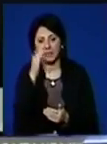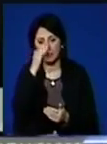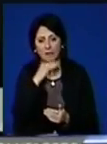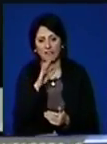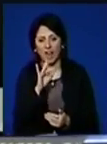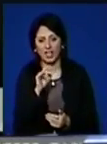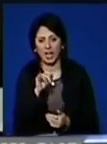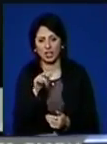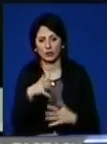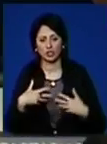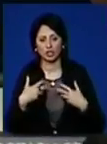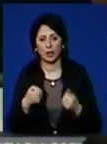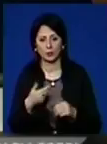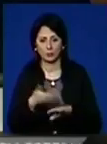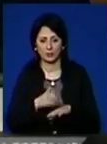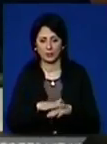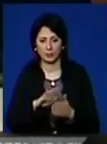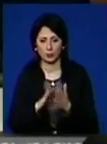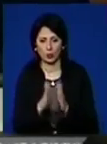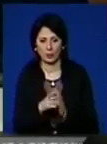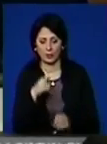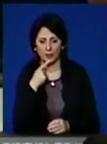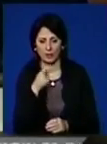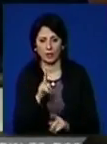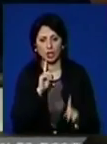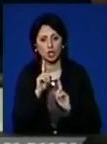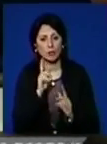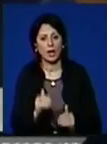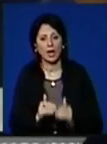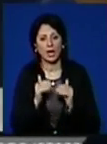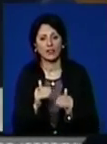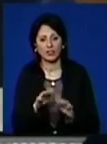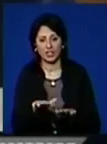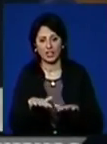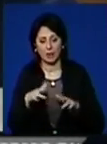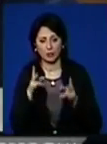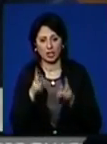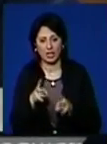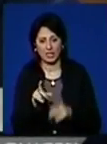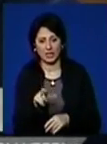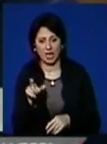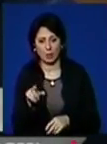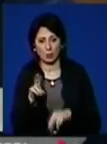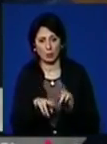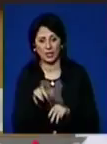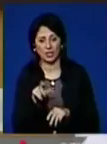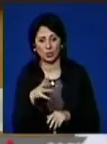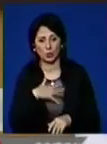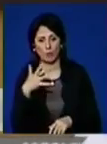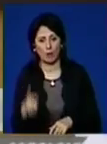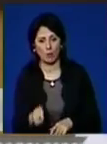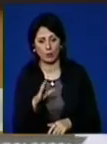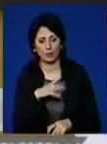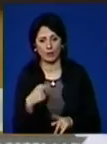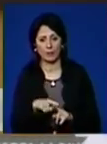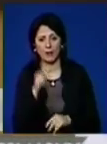მამის ვახტანგ რჩეულიშვილის ჯანმრთელობის მძიმე მდგომარეობა დაასახელა. სხდომის გადადებას დარბაზში მყოფ დაზარალებულ მენაშენეთა უკმაყოფილება